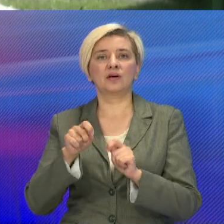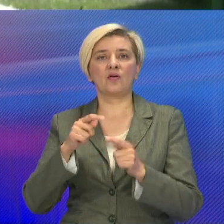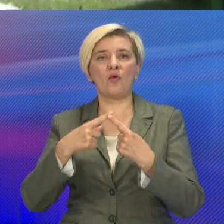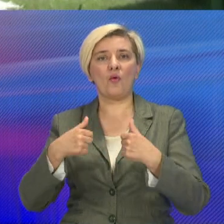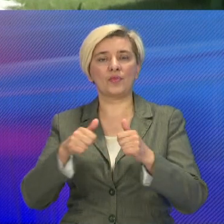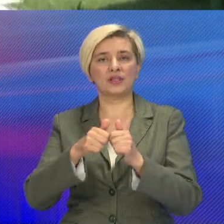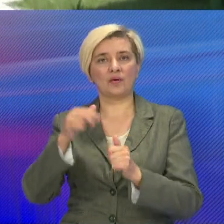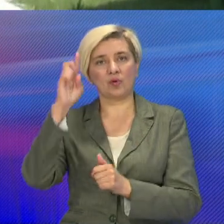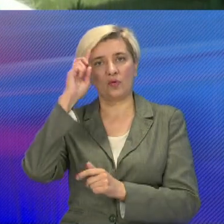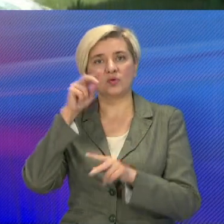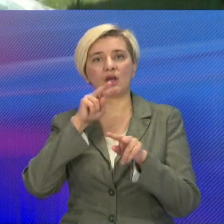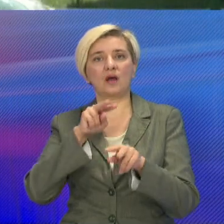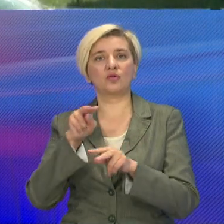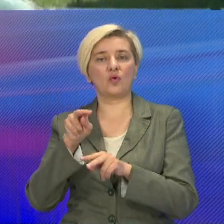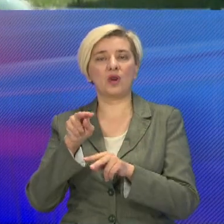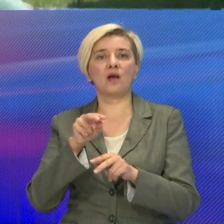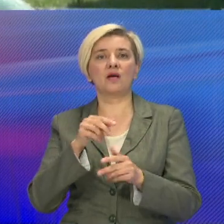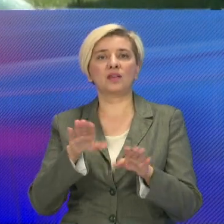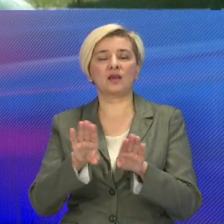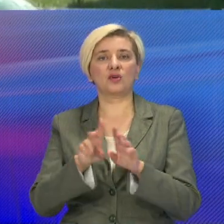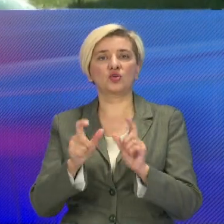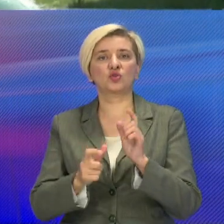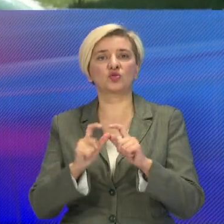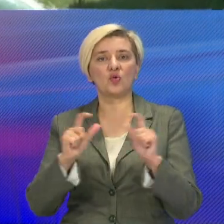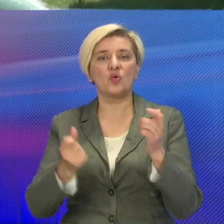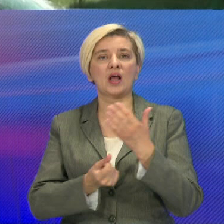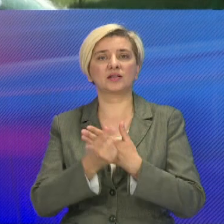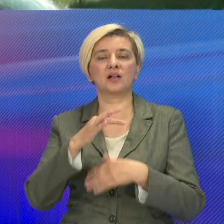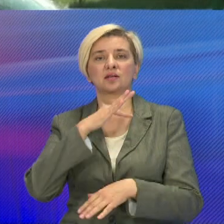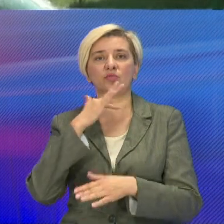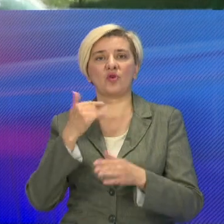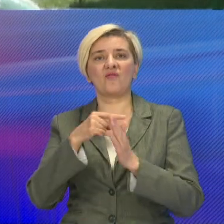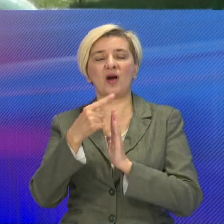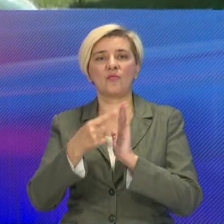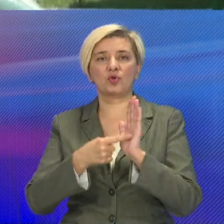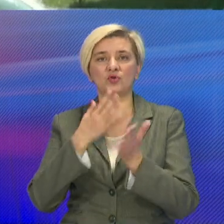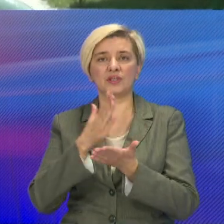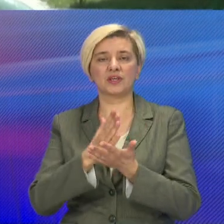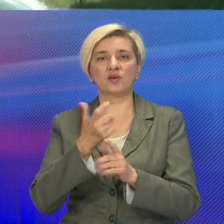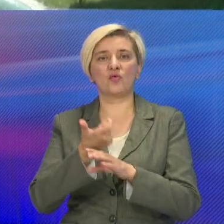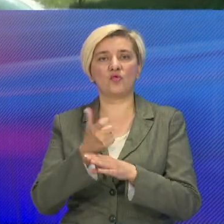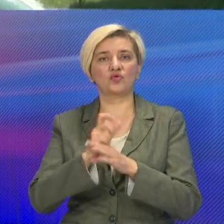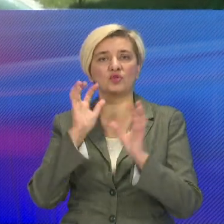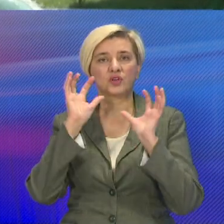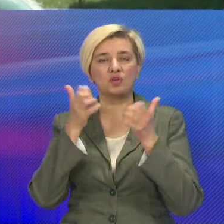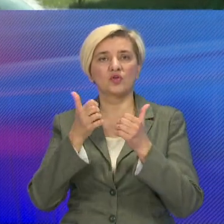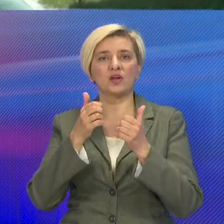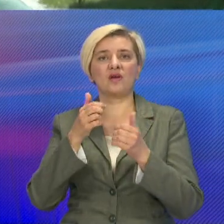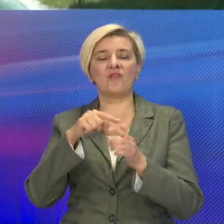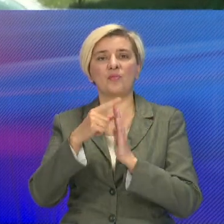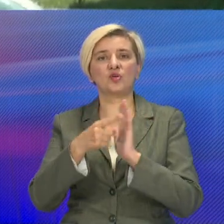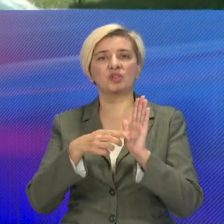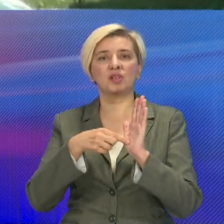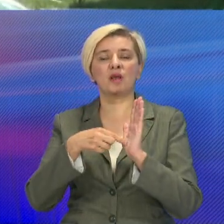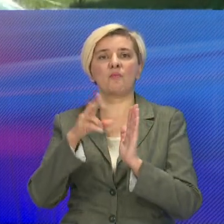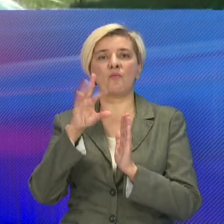таких школ оказалось много. Вопросы есть, и они очень серьезные. Это вопросы по фасадам, по течи крыши,